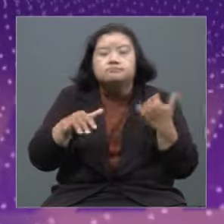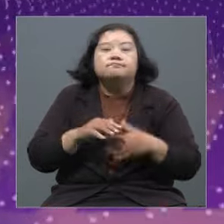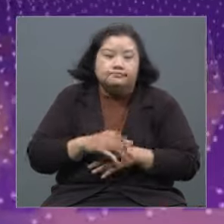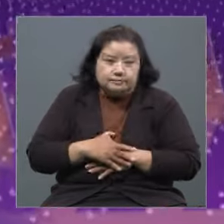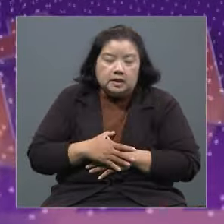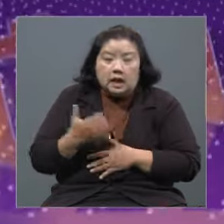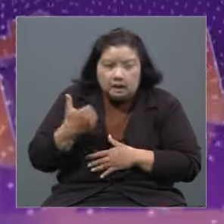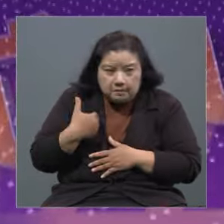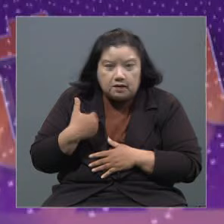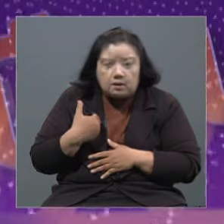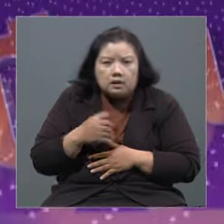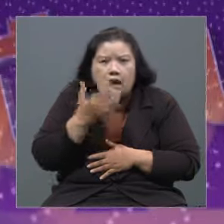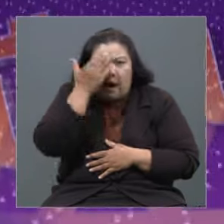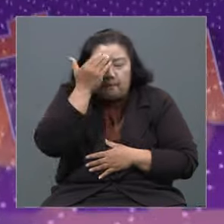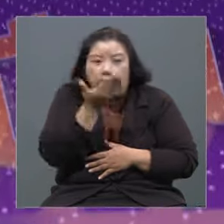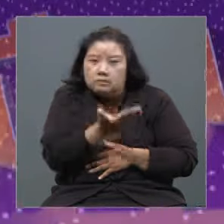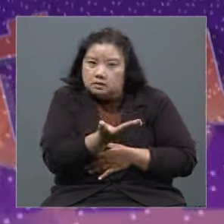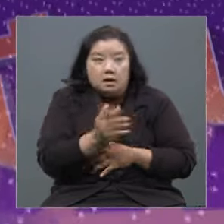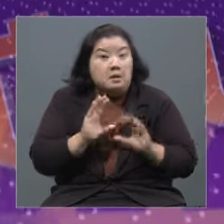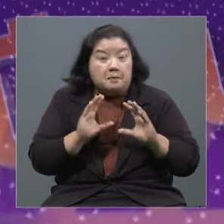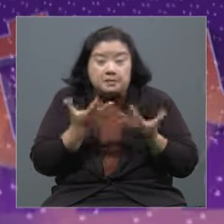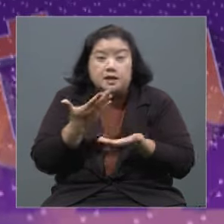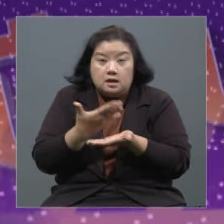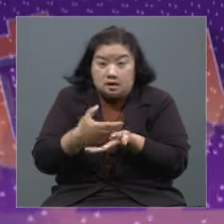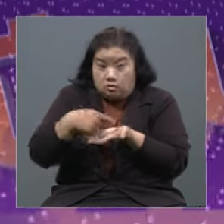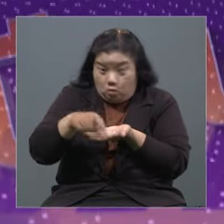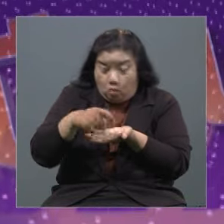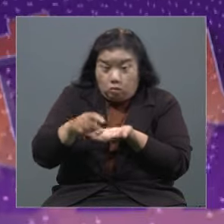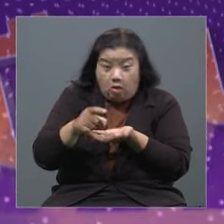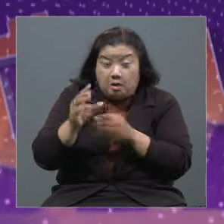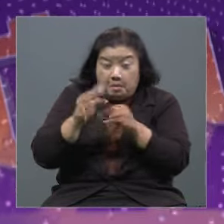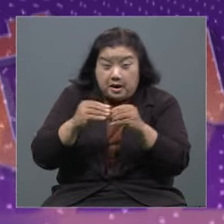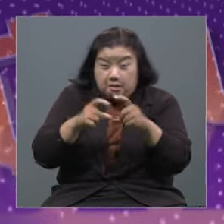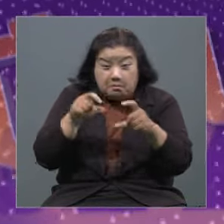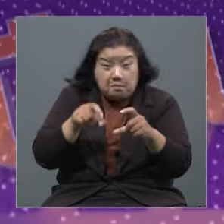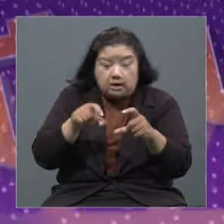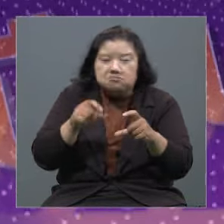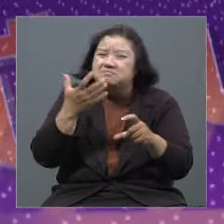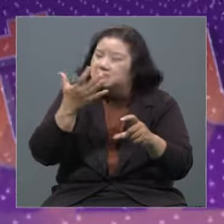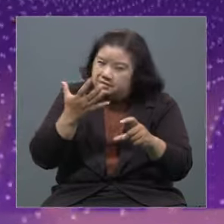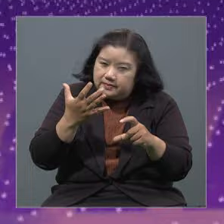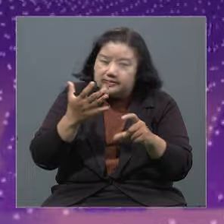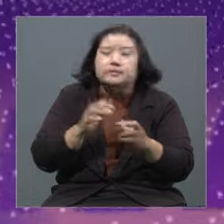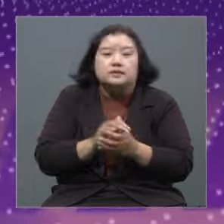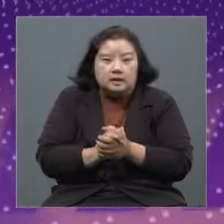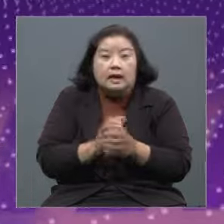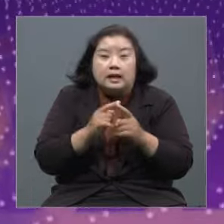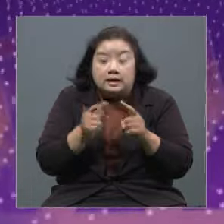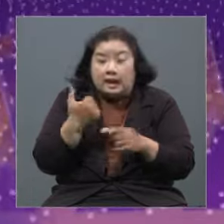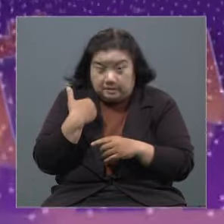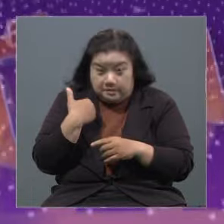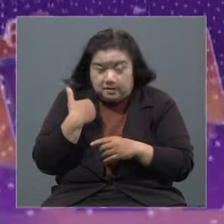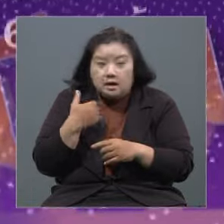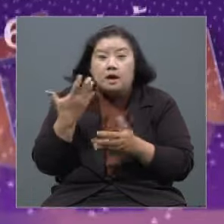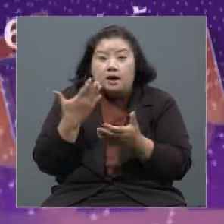ข้อมูลที่ไม่ถูกต้องเนื่องจากไม่ได้มีการจ่ายเงินเพิ่มเติมเข้าบัตรสวัสดิการแห่งรัฐในวันดังกล่าวแต่เป็นการคืนเงิน